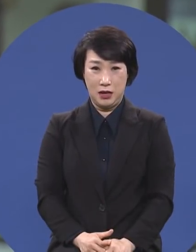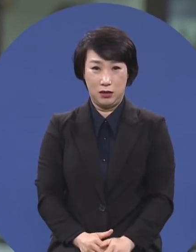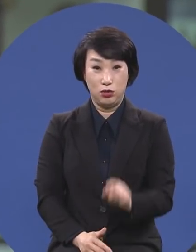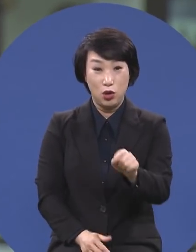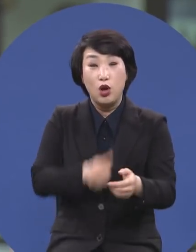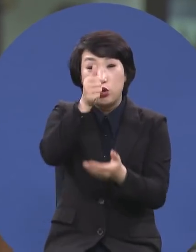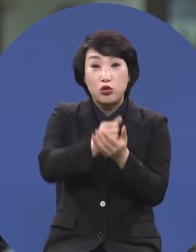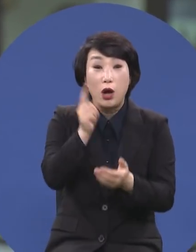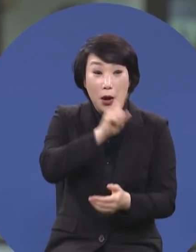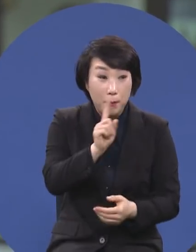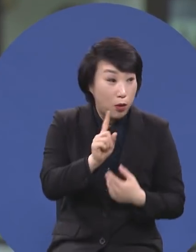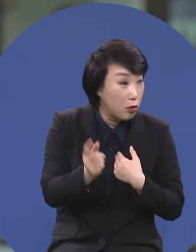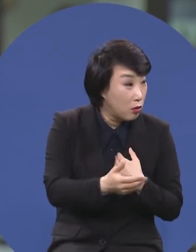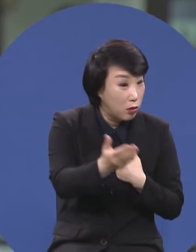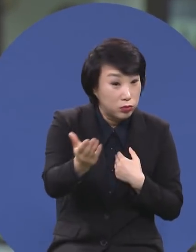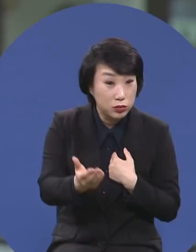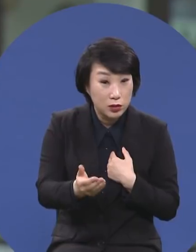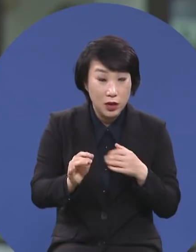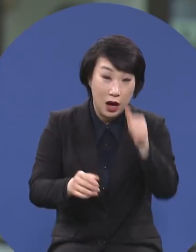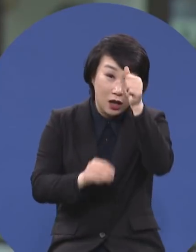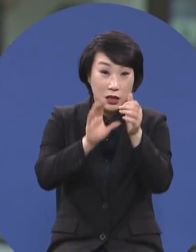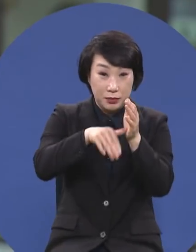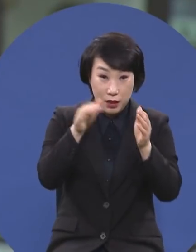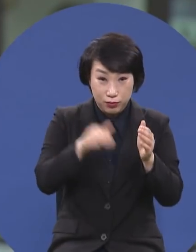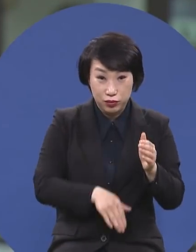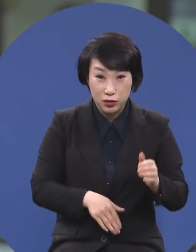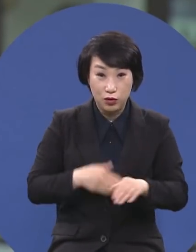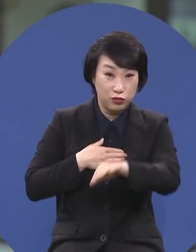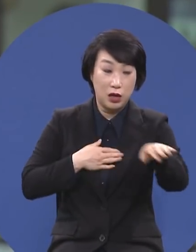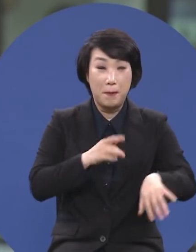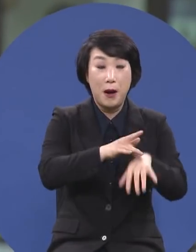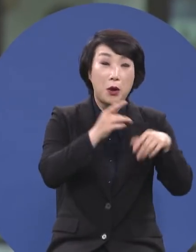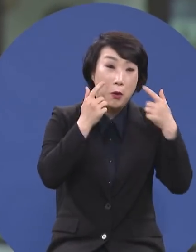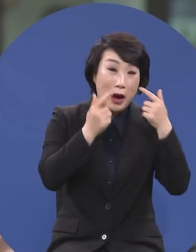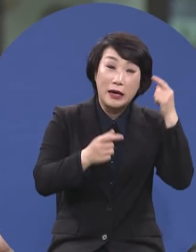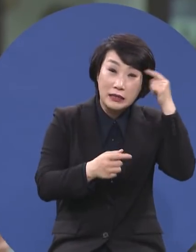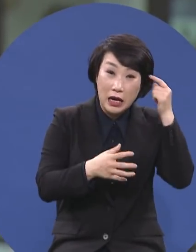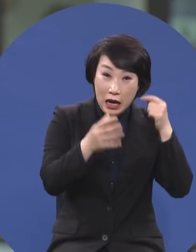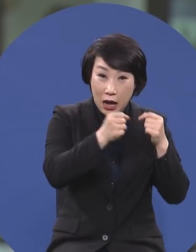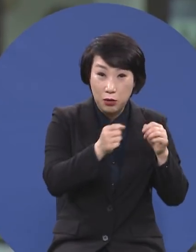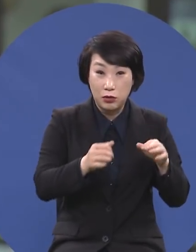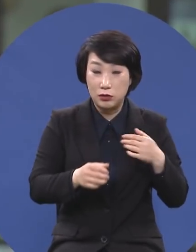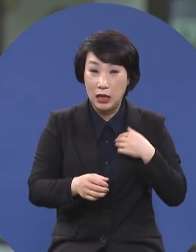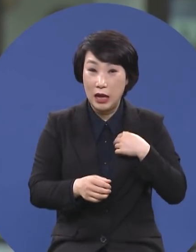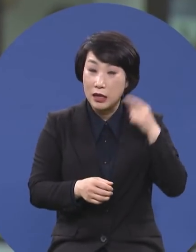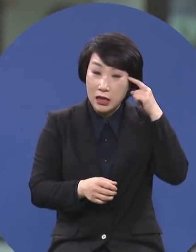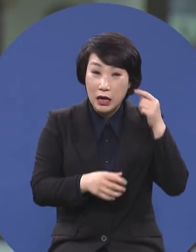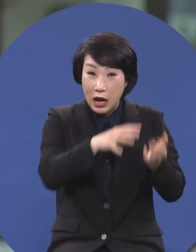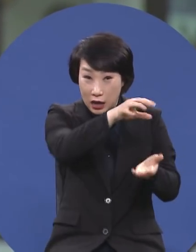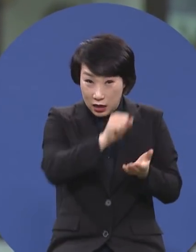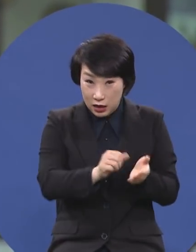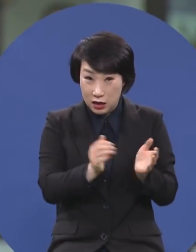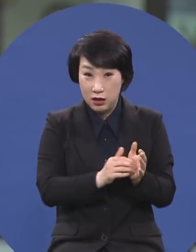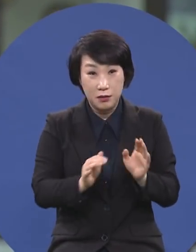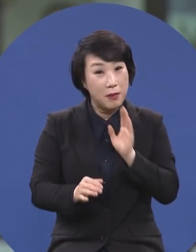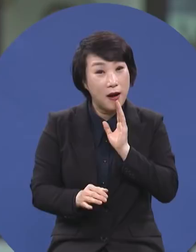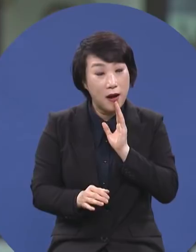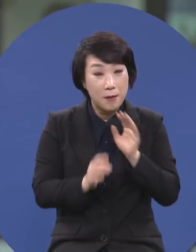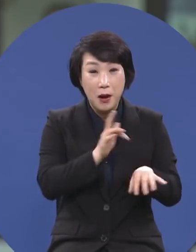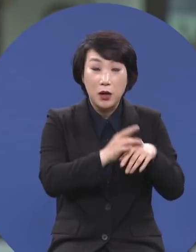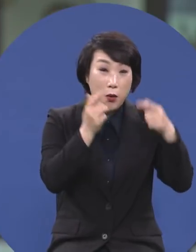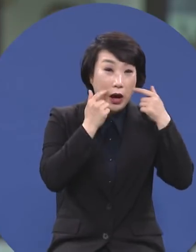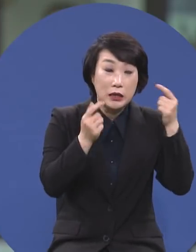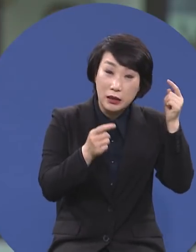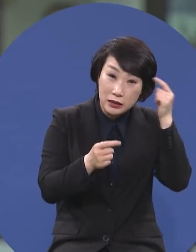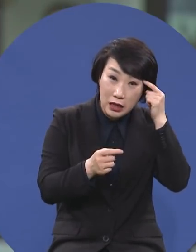무슨 죄악이요? 아담부터 마귀의 확신으로 자기 확신을 가지고 마귀의 확신을